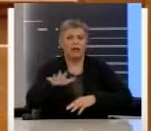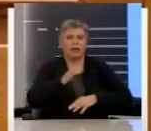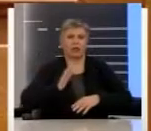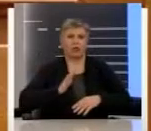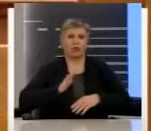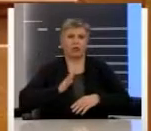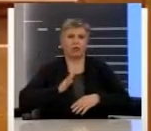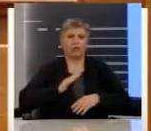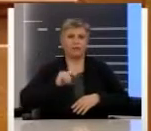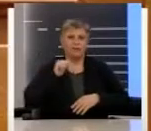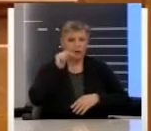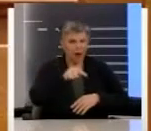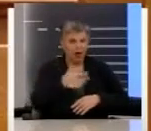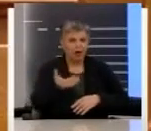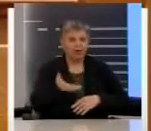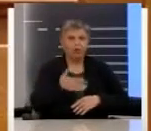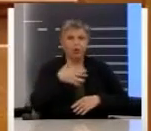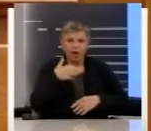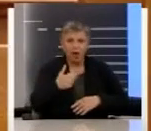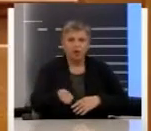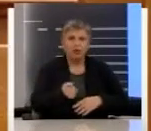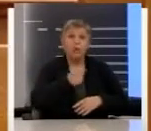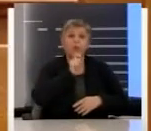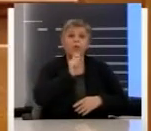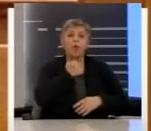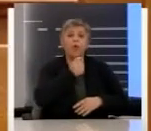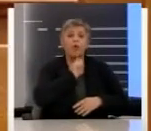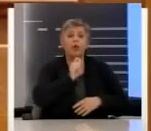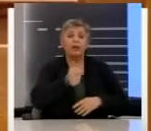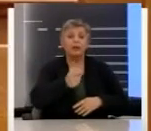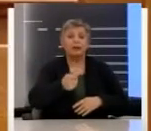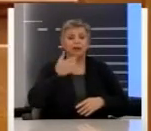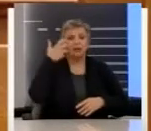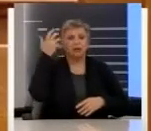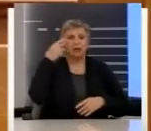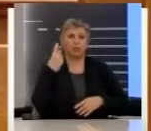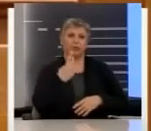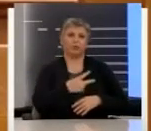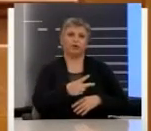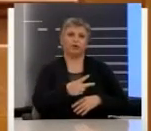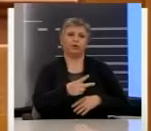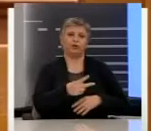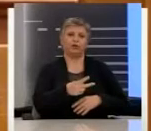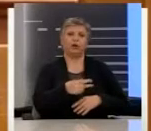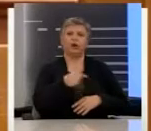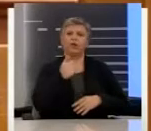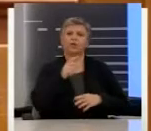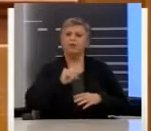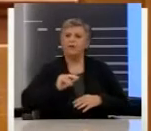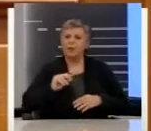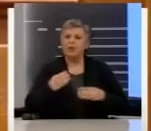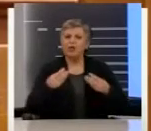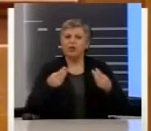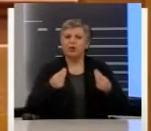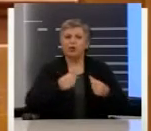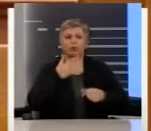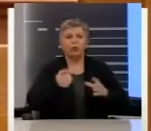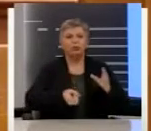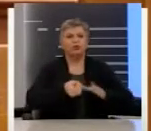άλλο, με οποιονδήποτε. Αλλά είναι πολιτική άποψη. Ως εκ τούτου είναι